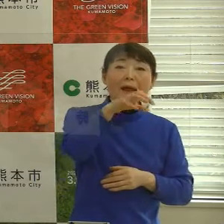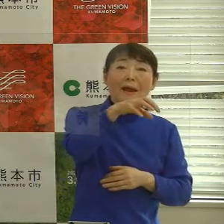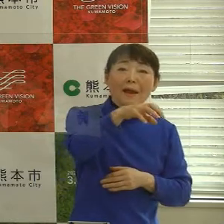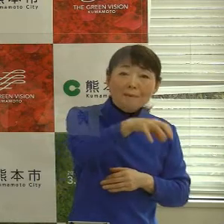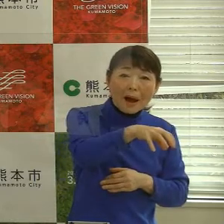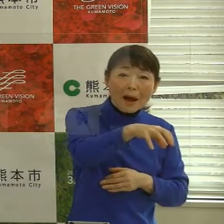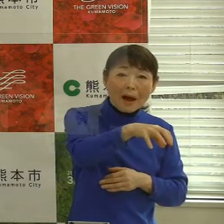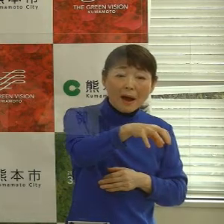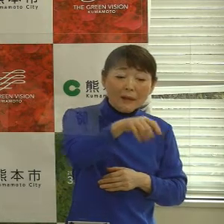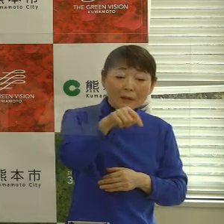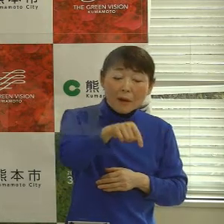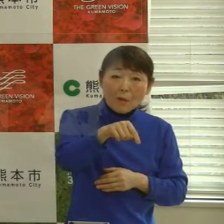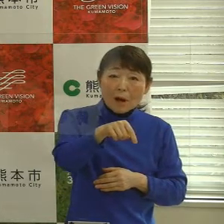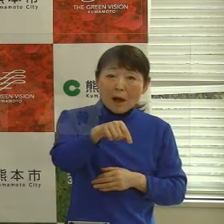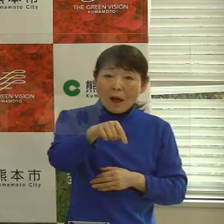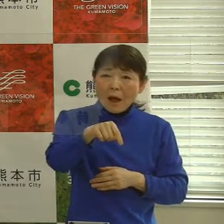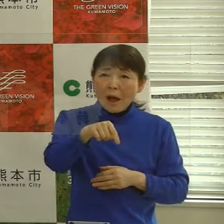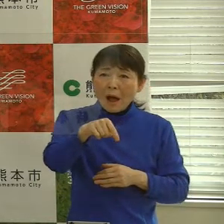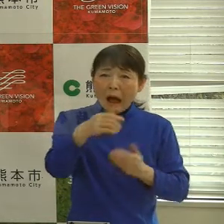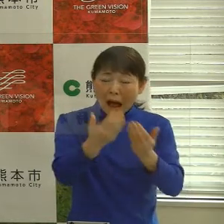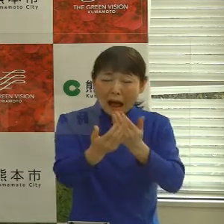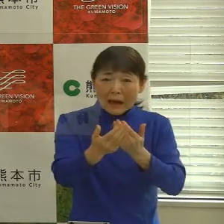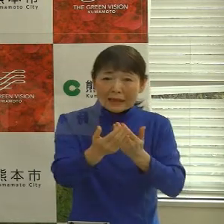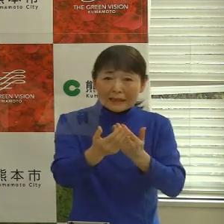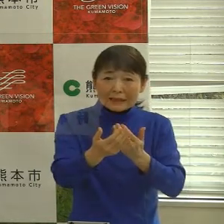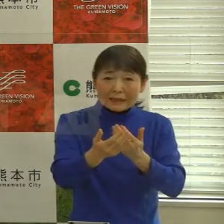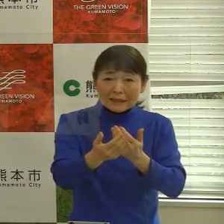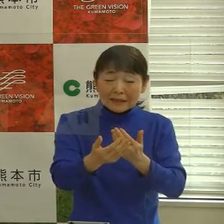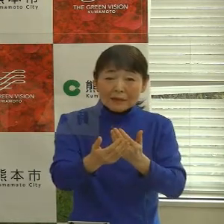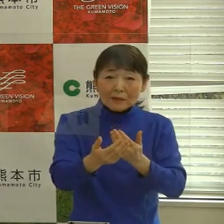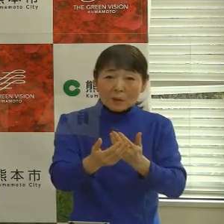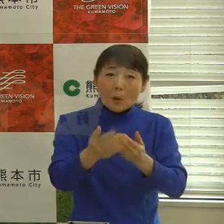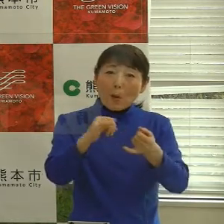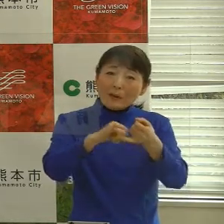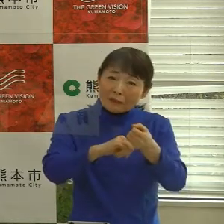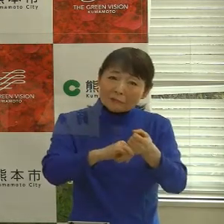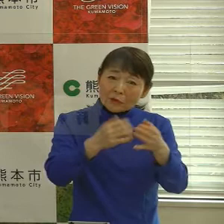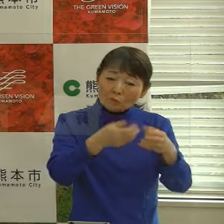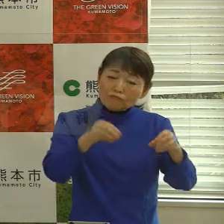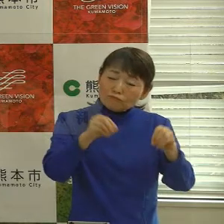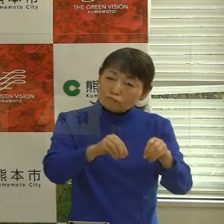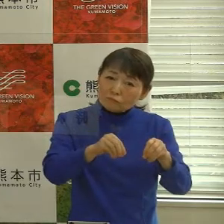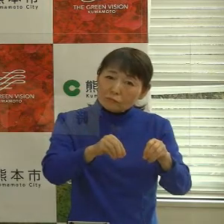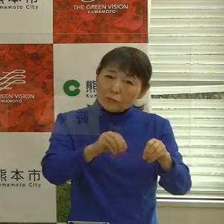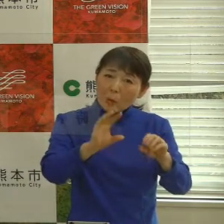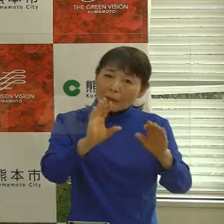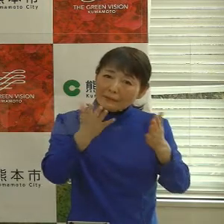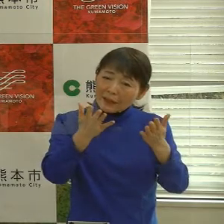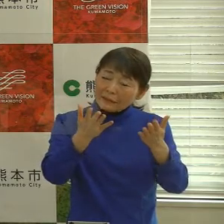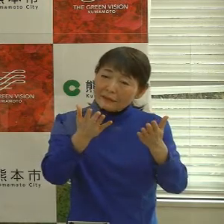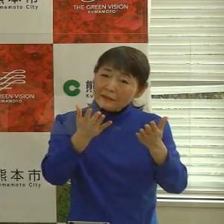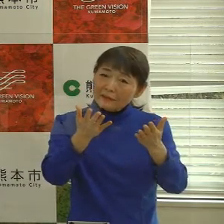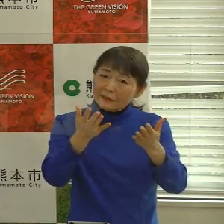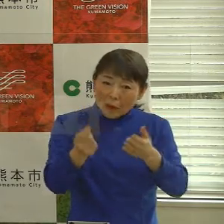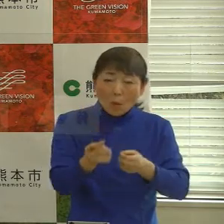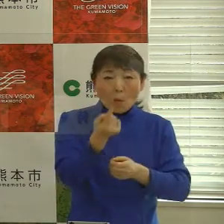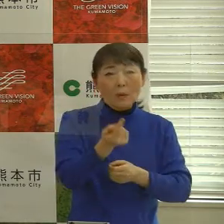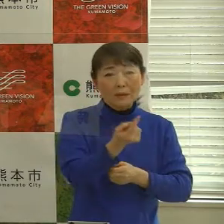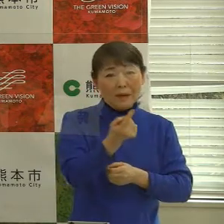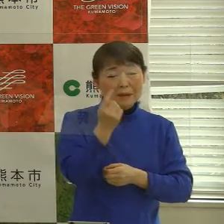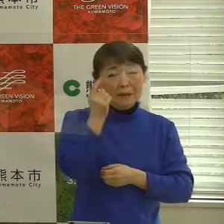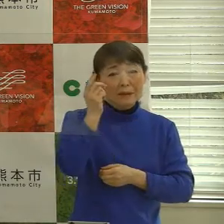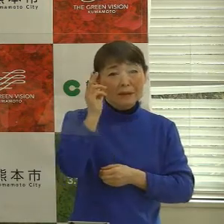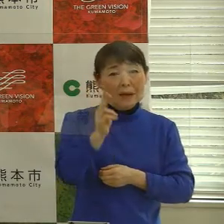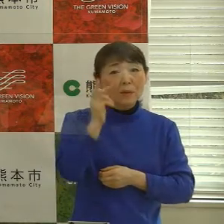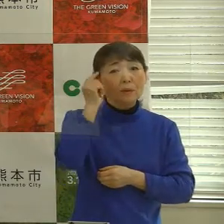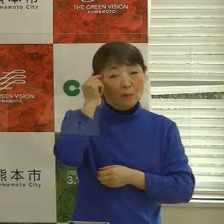こう明確なこうなんか取り決めとか確認とかをせずに、やっぱりそういったものがやっぱり起こってるっていうことがあると。で、市役所という